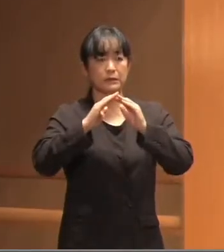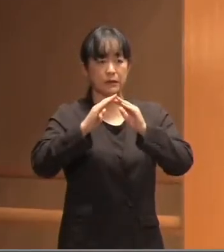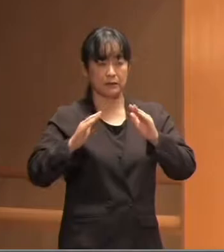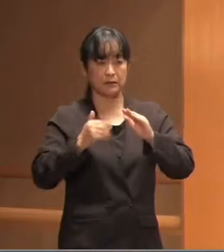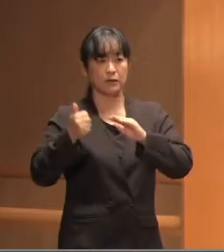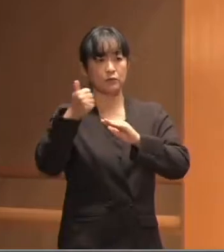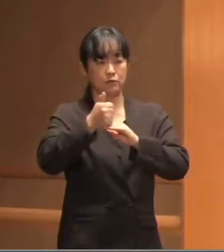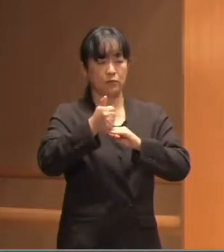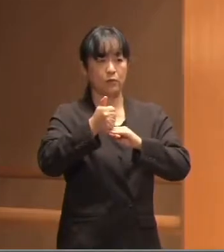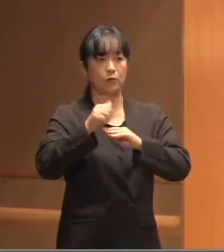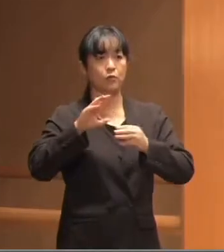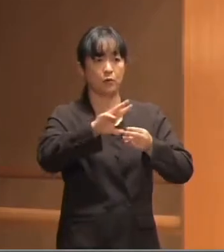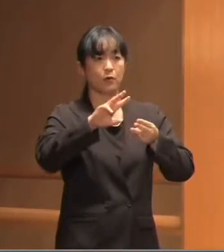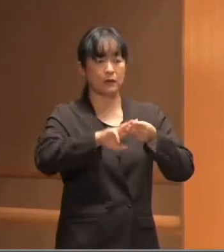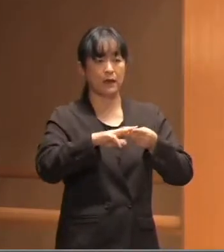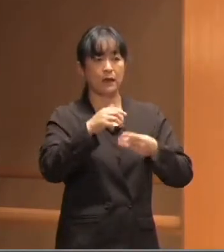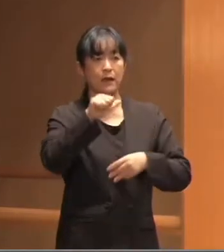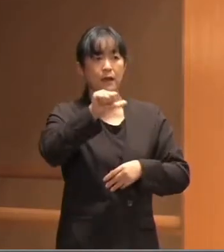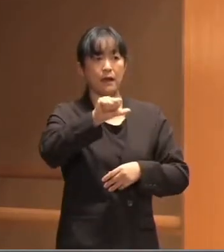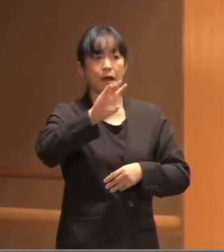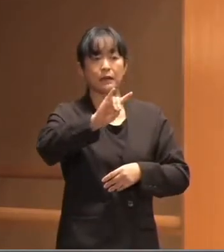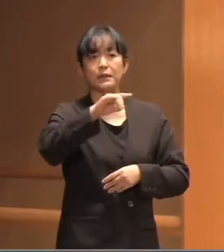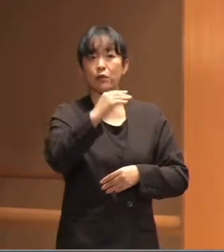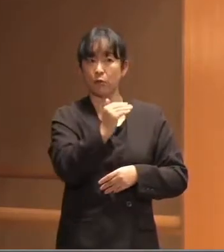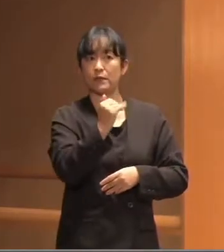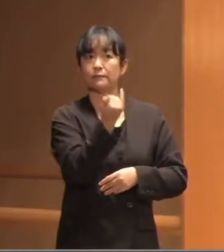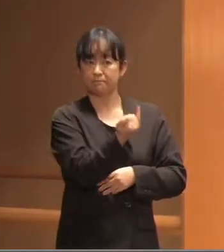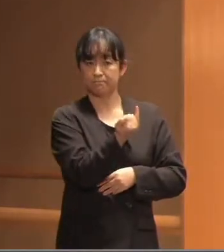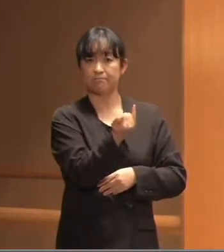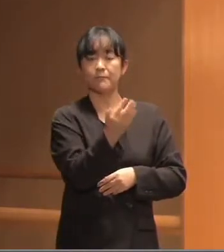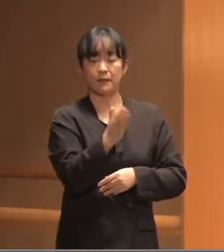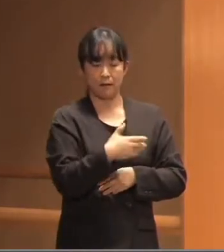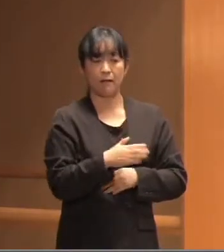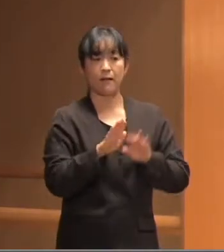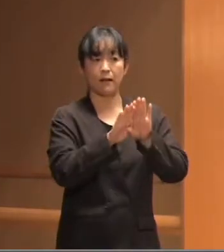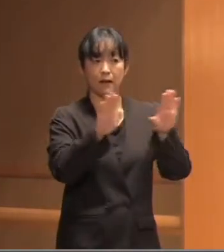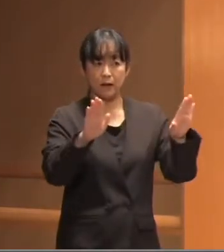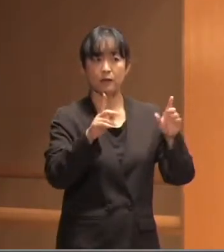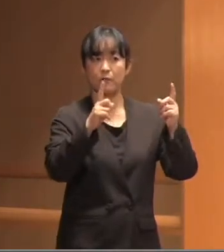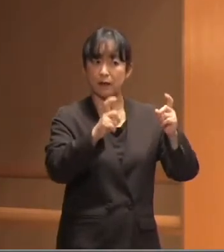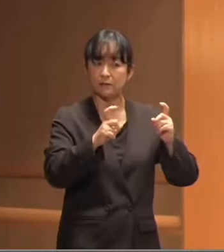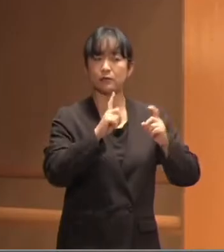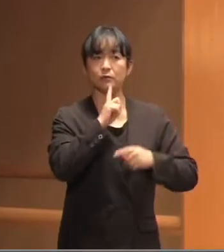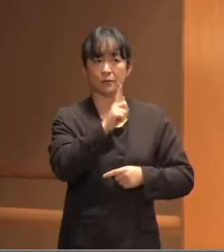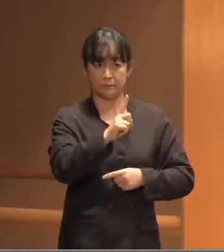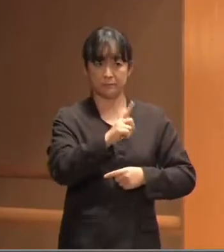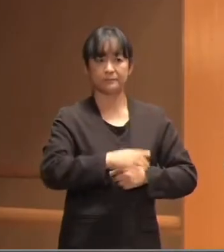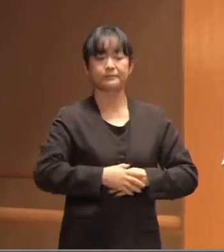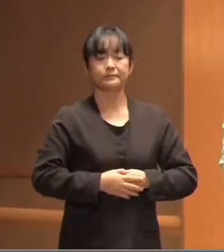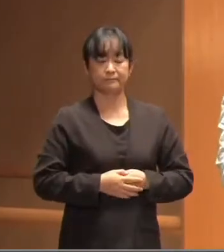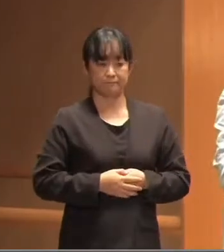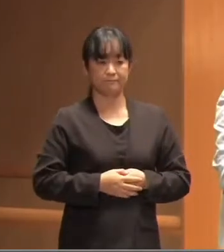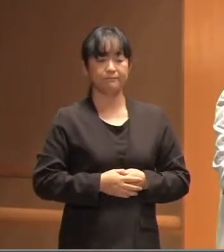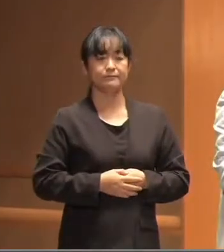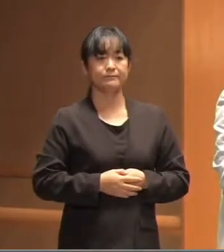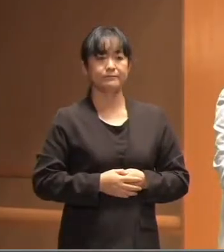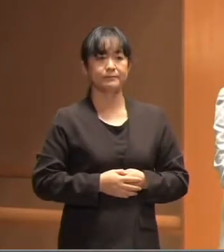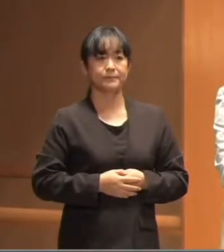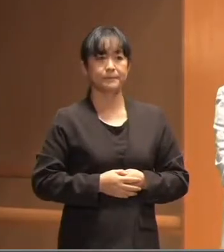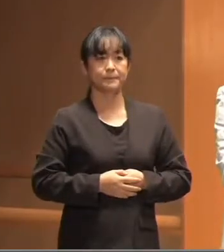ます豊田章子より開会のご挨拶を申し上げます。